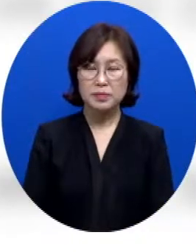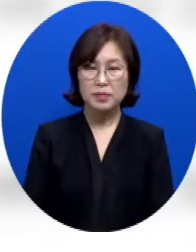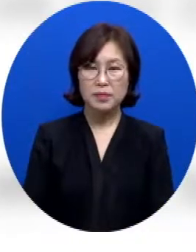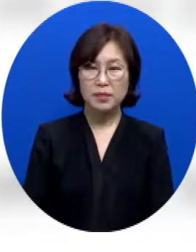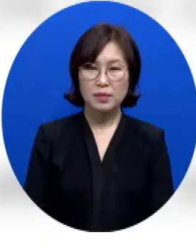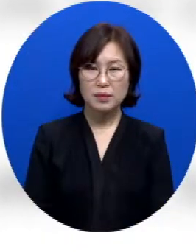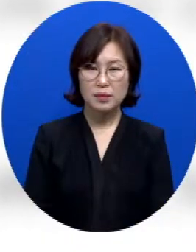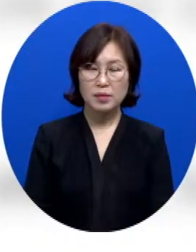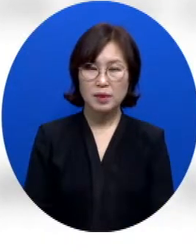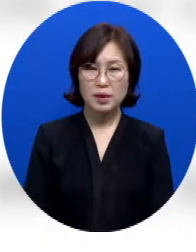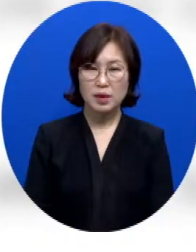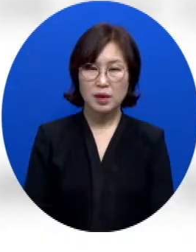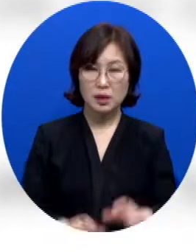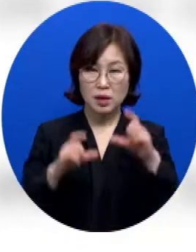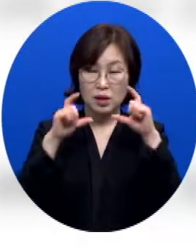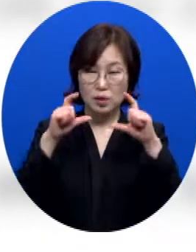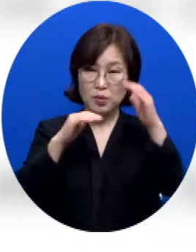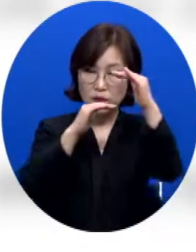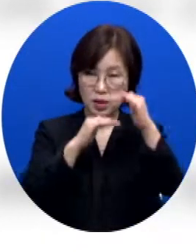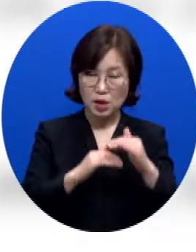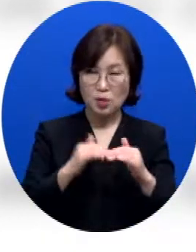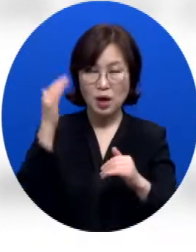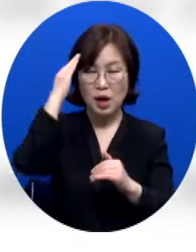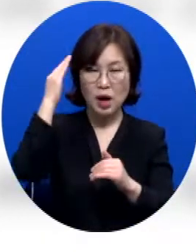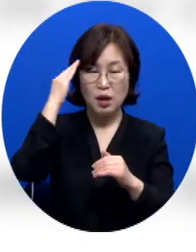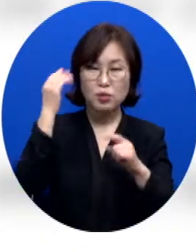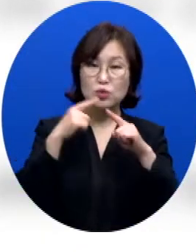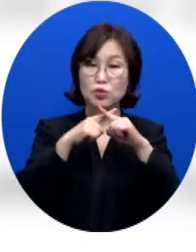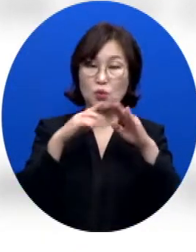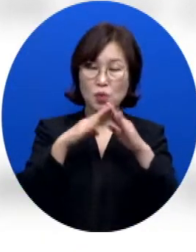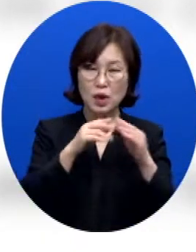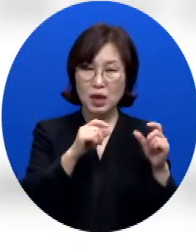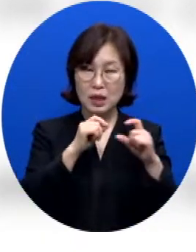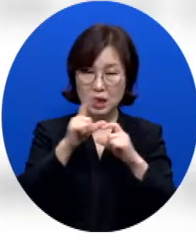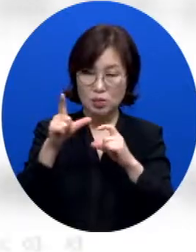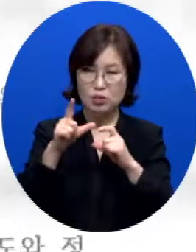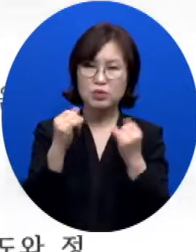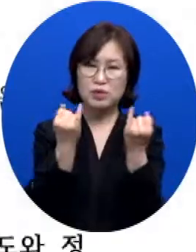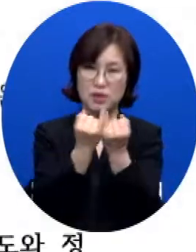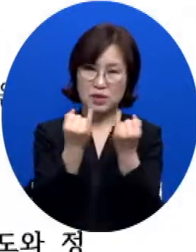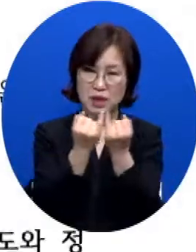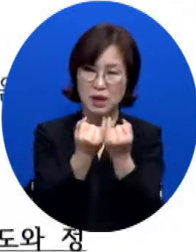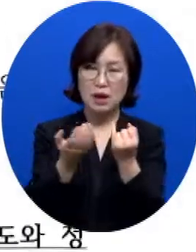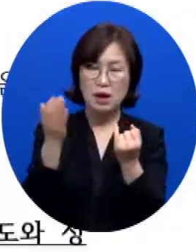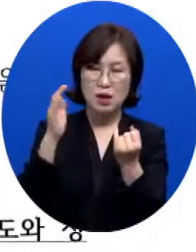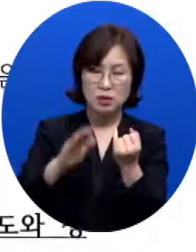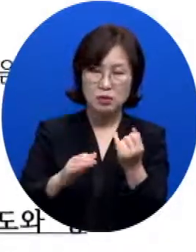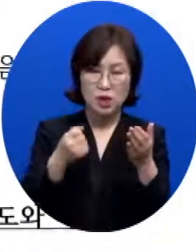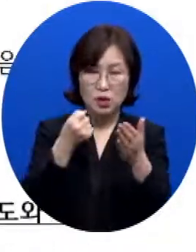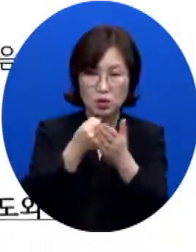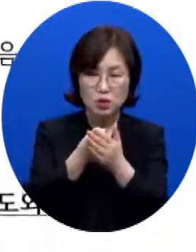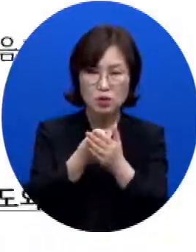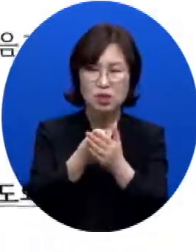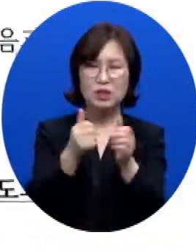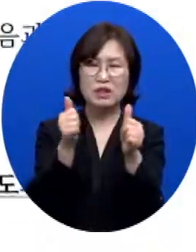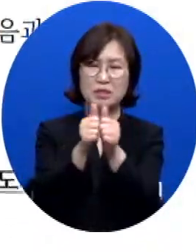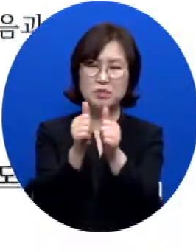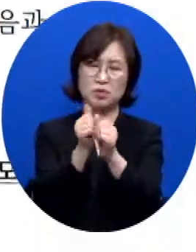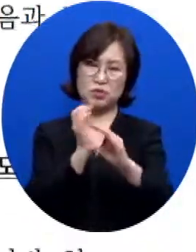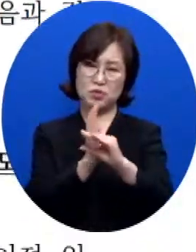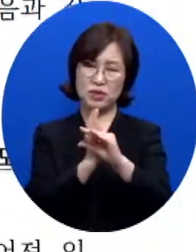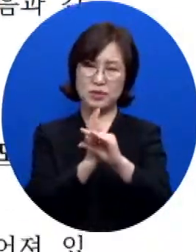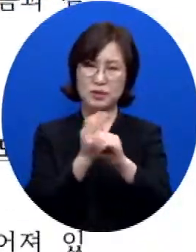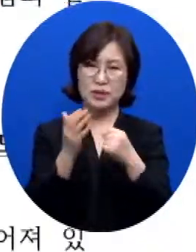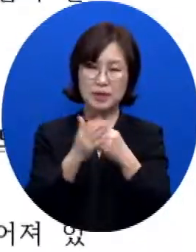한교연 회원은 성명에서 한국교회 교인의 다수가 여성이지만 대부분의 의결 기구는 남성 중심으로 이루어져 있다며